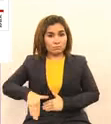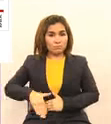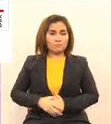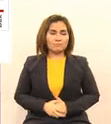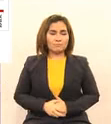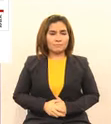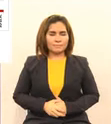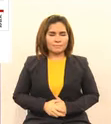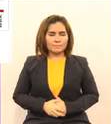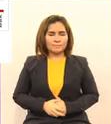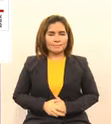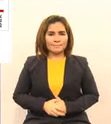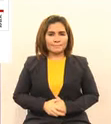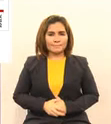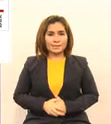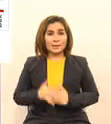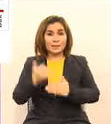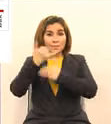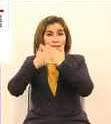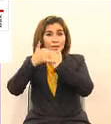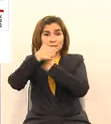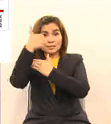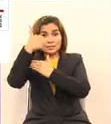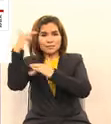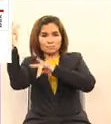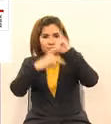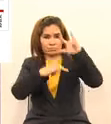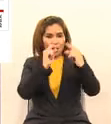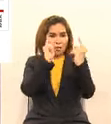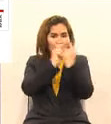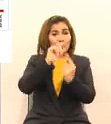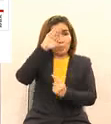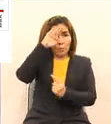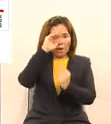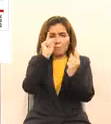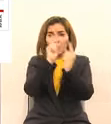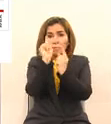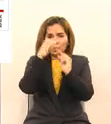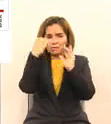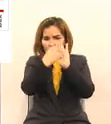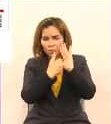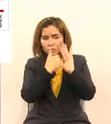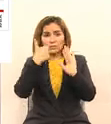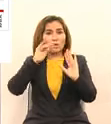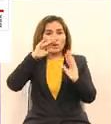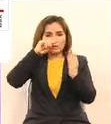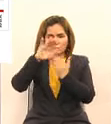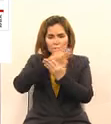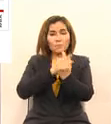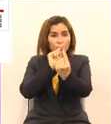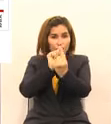คนไทยที่เดินทางมาจากประเทศเสี่ยงก็มีอยู่ที่ต่างจังหวัดนะครับ